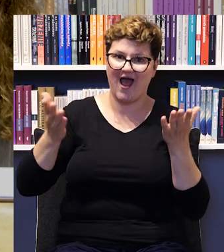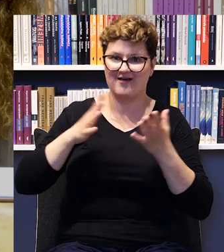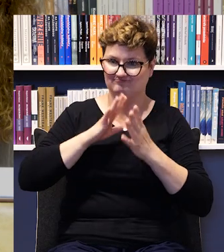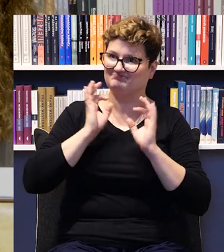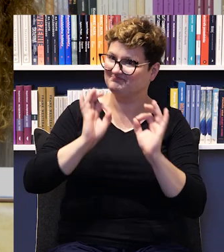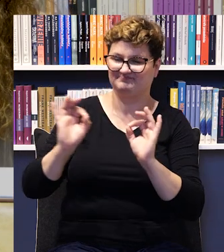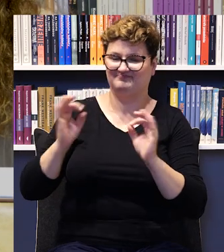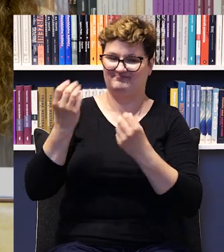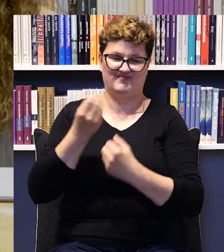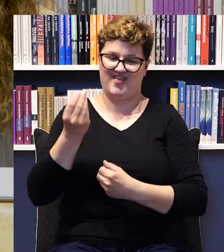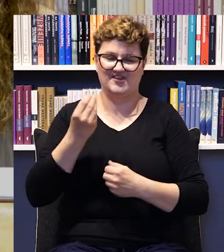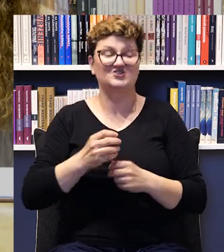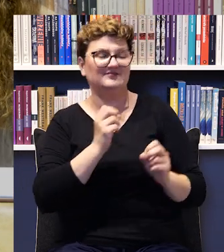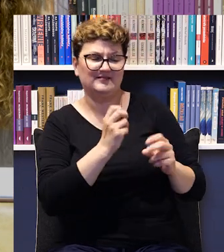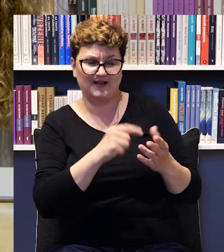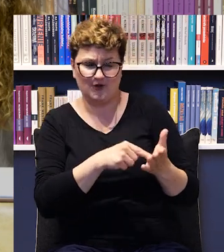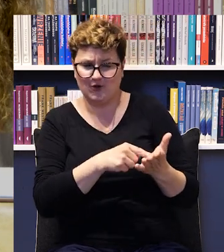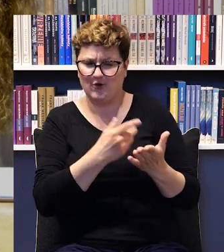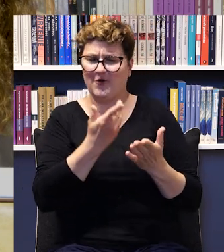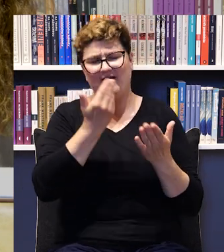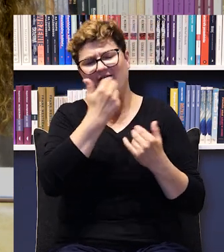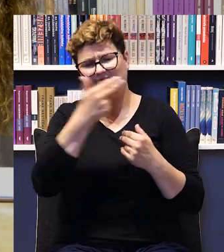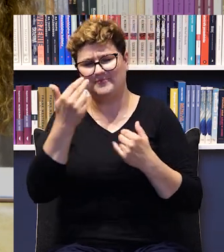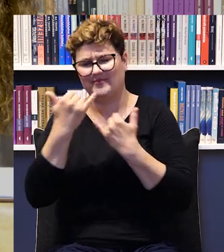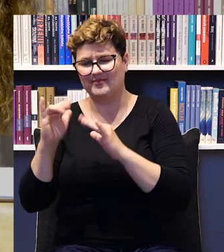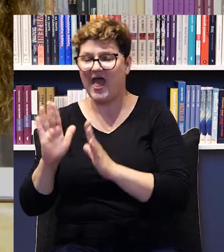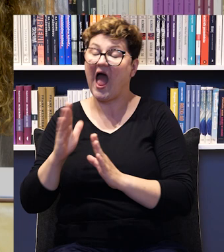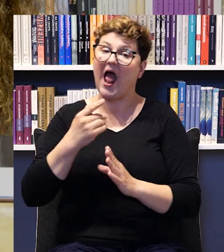a to swoją drogą. I do tego jeszcze właśnie funkcjonujemy w